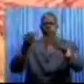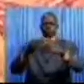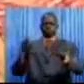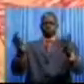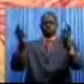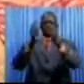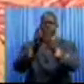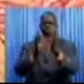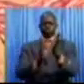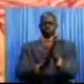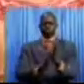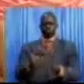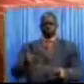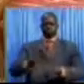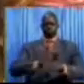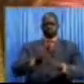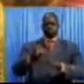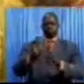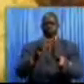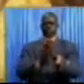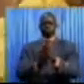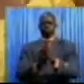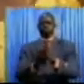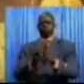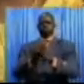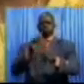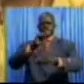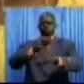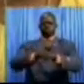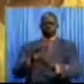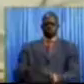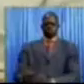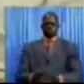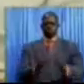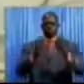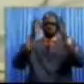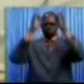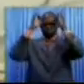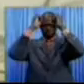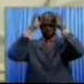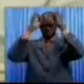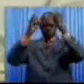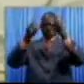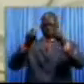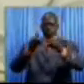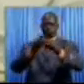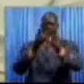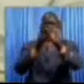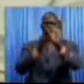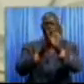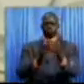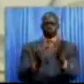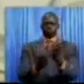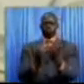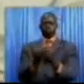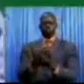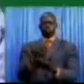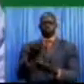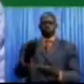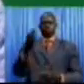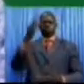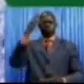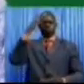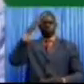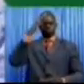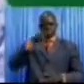écoles de formation. Et ces acteurs du système éducatif, ainsi que leurs partenaires techniques et financiers,